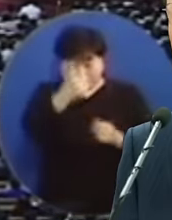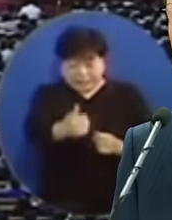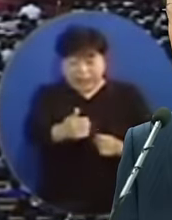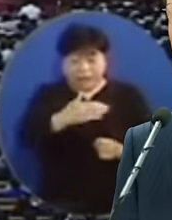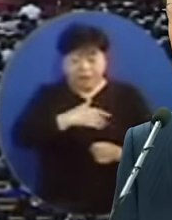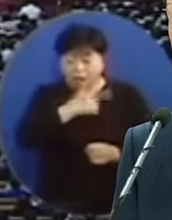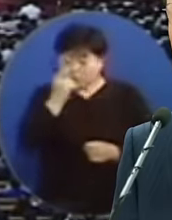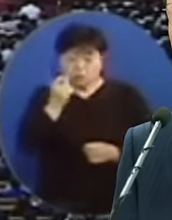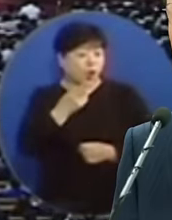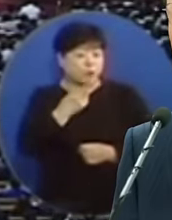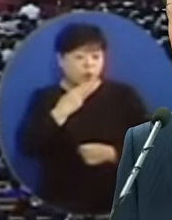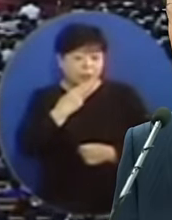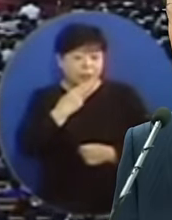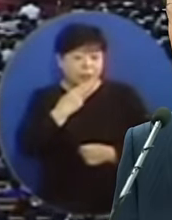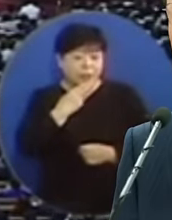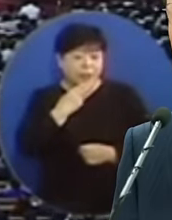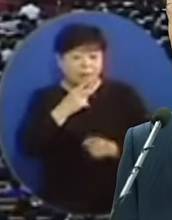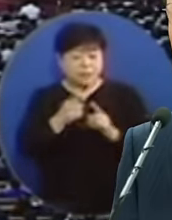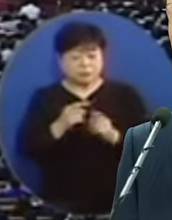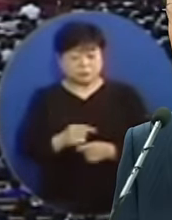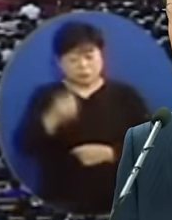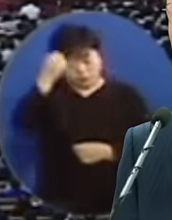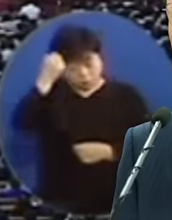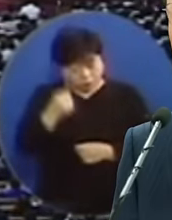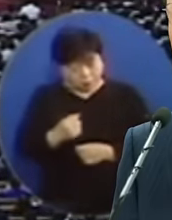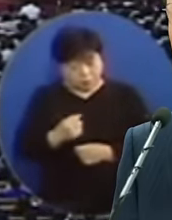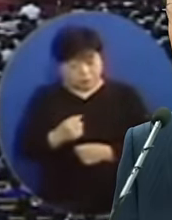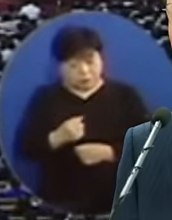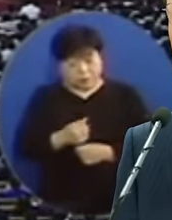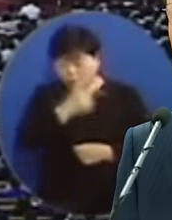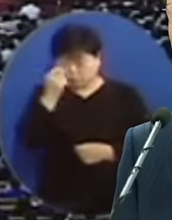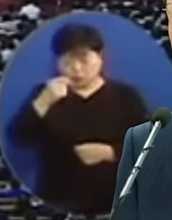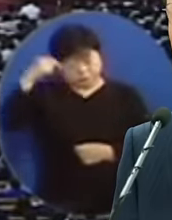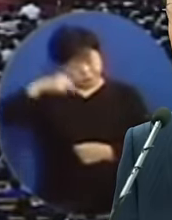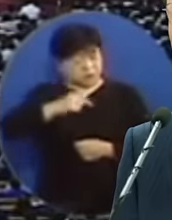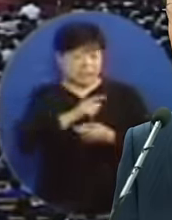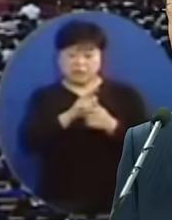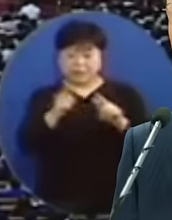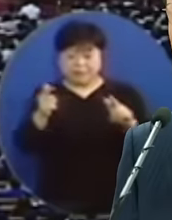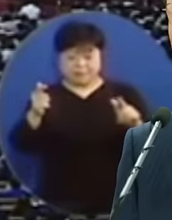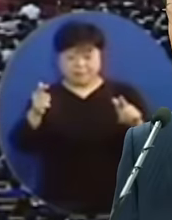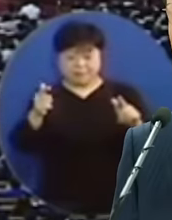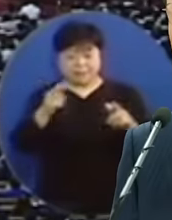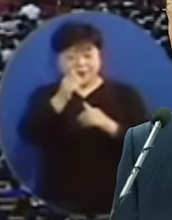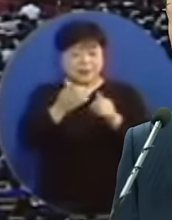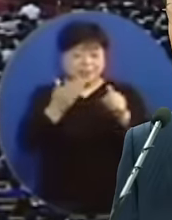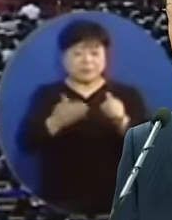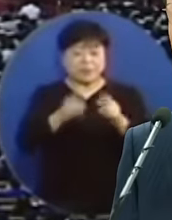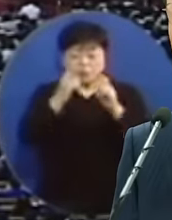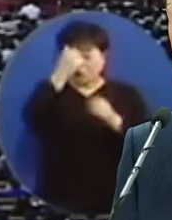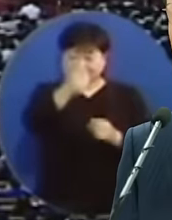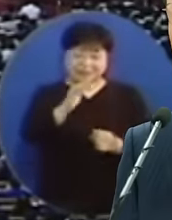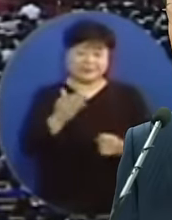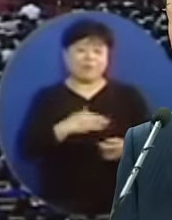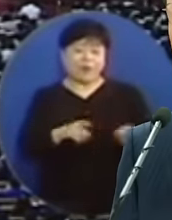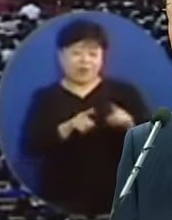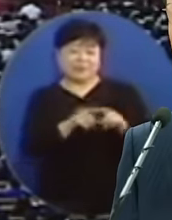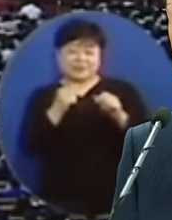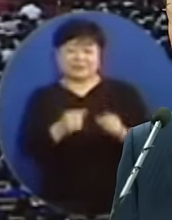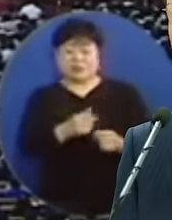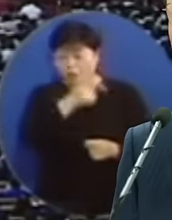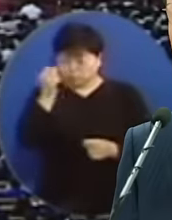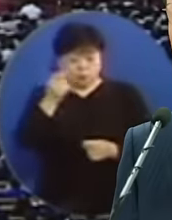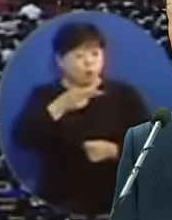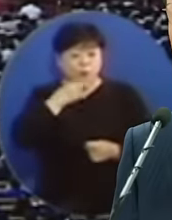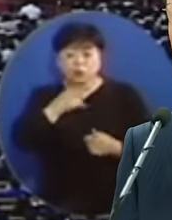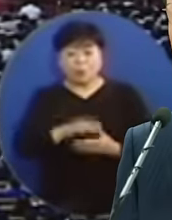내게 부족함이 없으리로다. 벌써 그 말씀 외울 때 나는 부족함을 느끼지 않는다. 하나님이 목자가 되어서 나와 같이 계심으로 부족함을